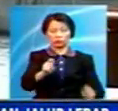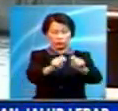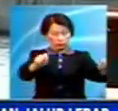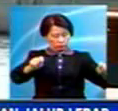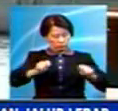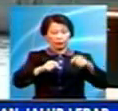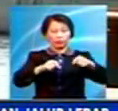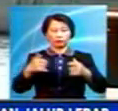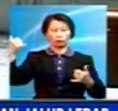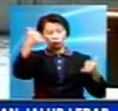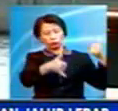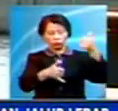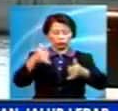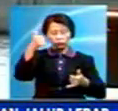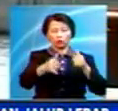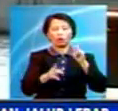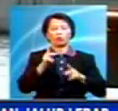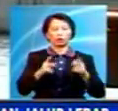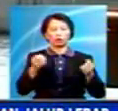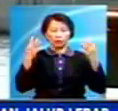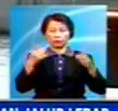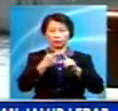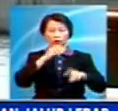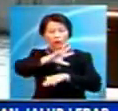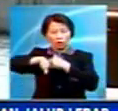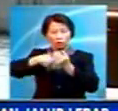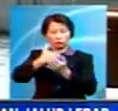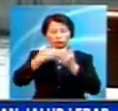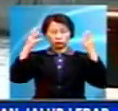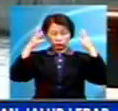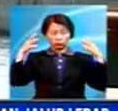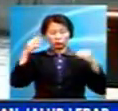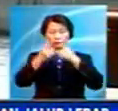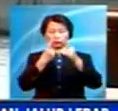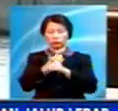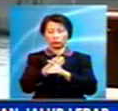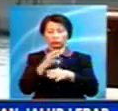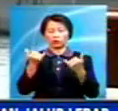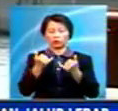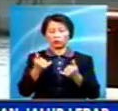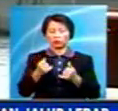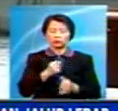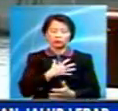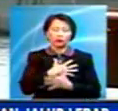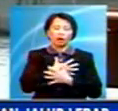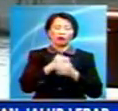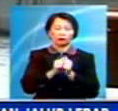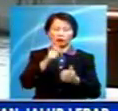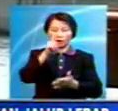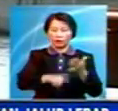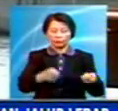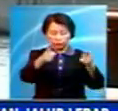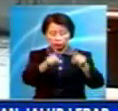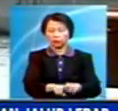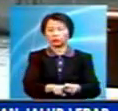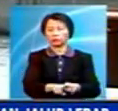terus dikunjungi oleh penumpang dari seluruh pelosok dunia yang juga terkesan dengan apa yang